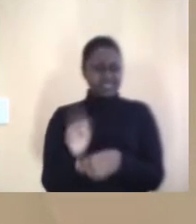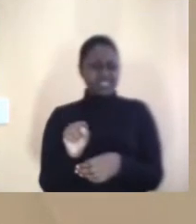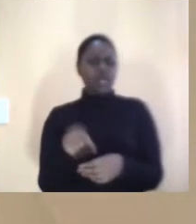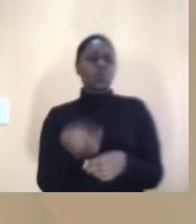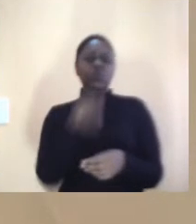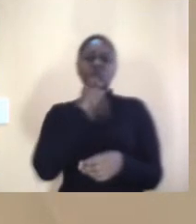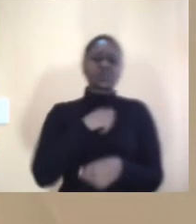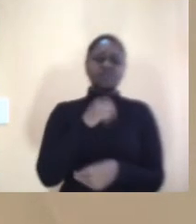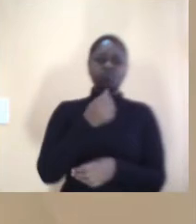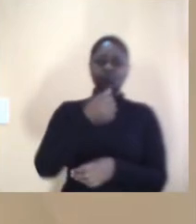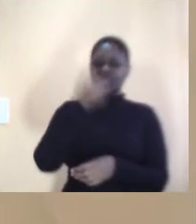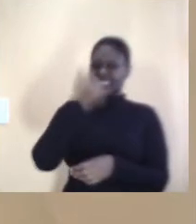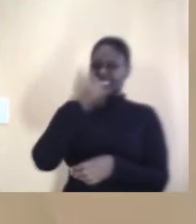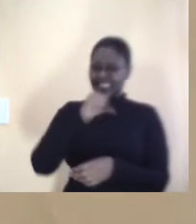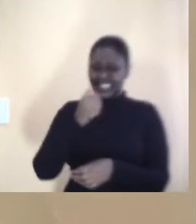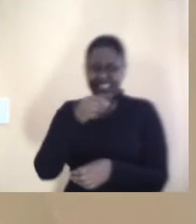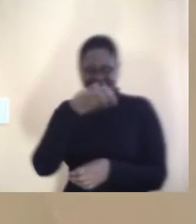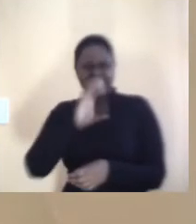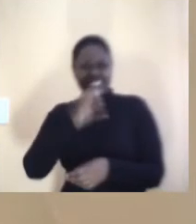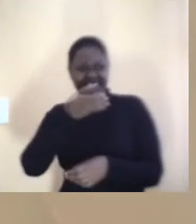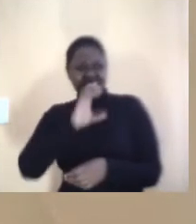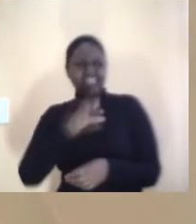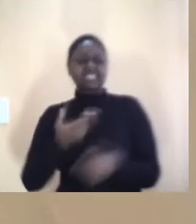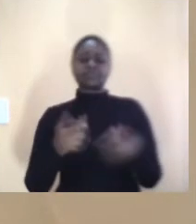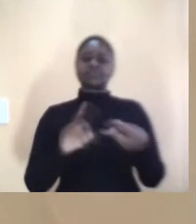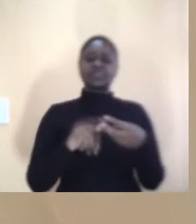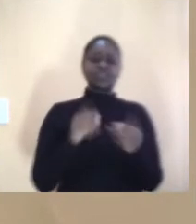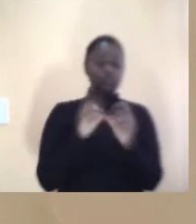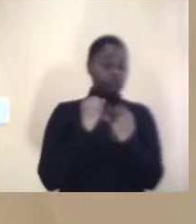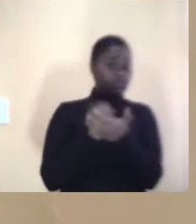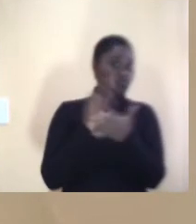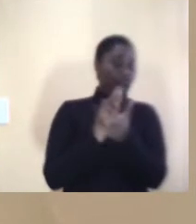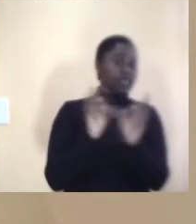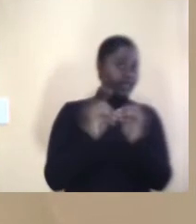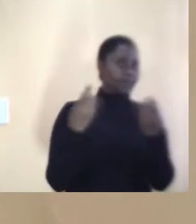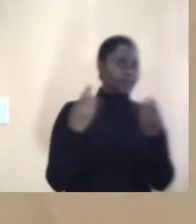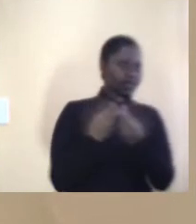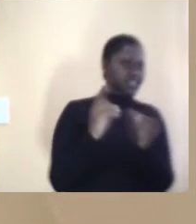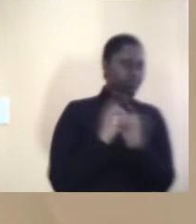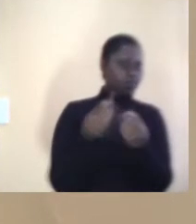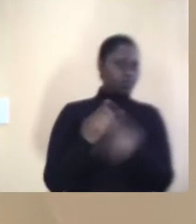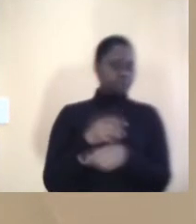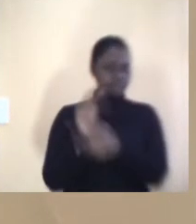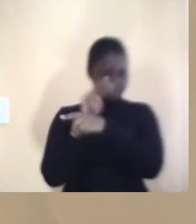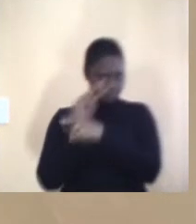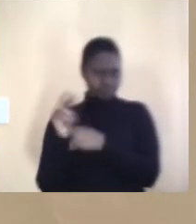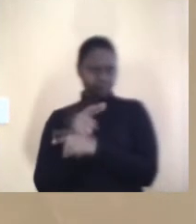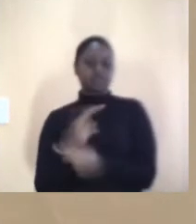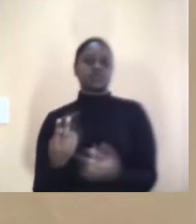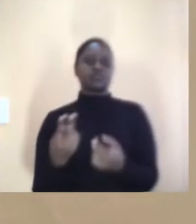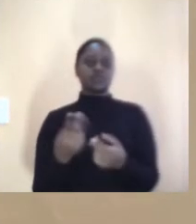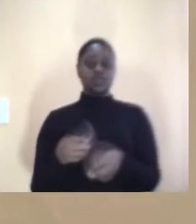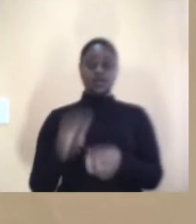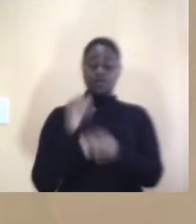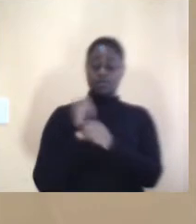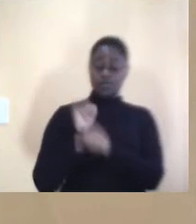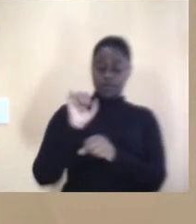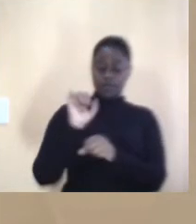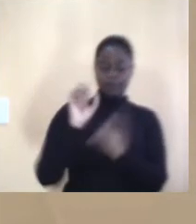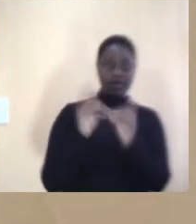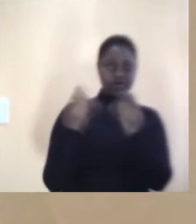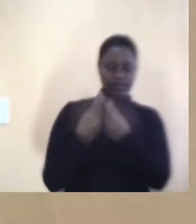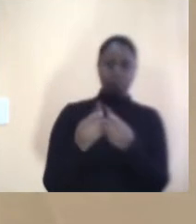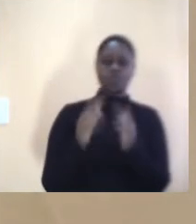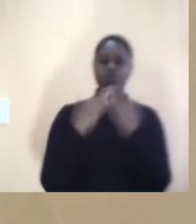njengama-drink azokwazi ukuthi aphuzwe. Sifisa ukuthi i-department yenze sure ukuthi iyayiqaphela kube umsebenzi wawo. Siyalibonga igali lakho